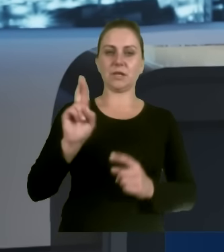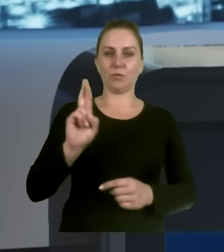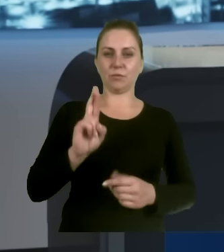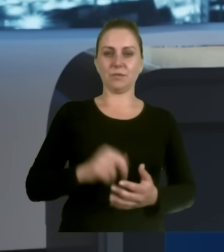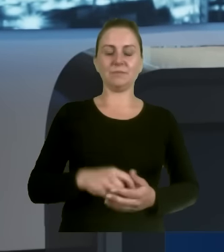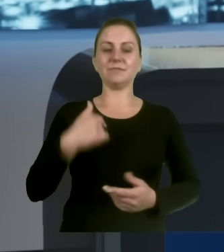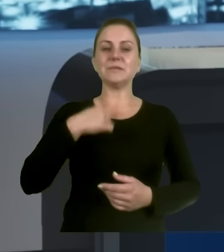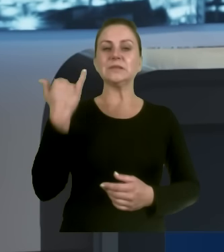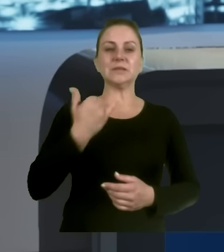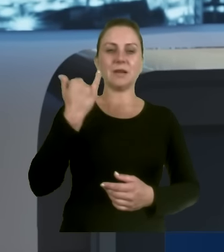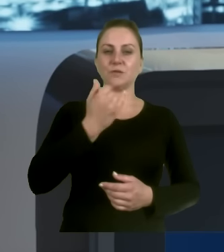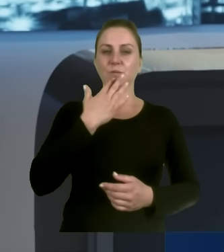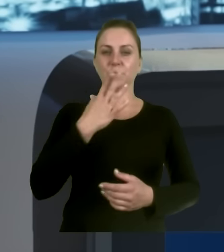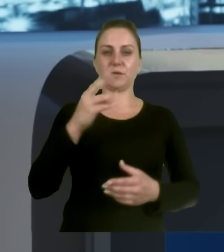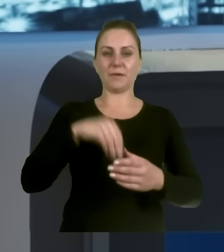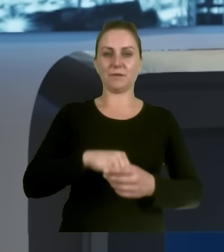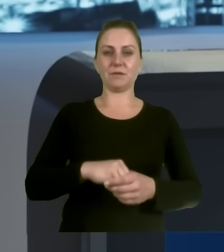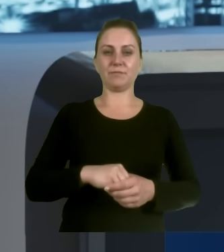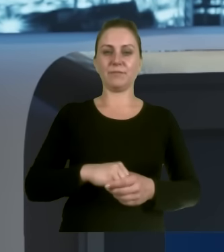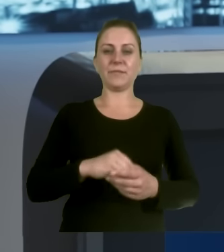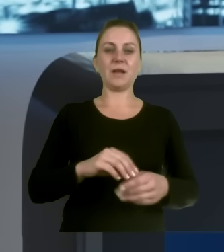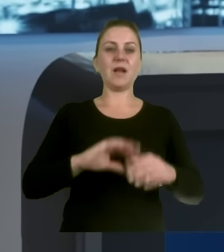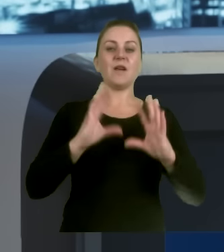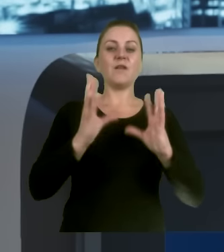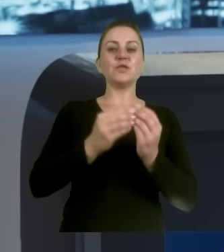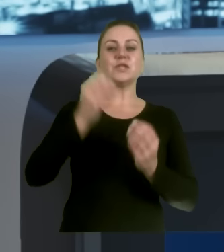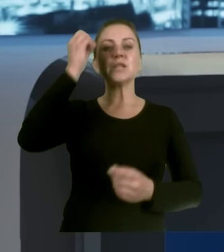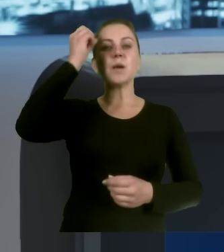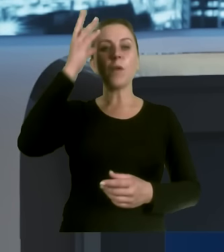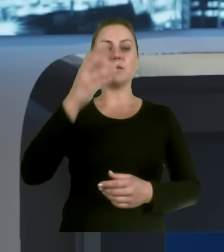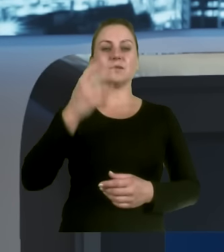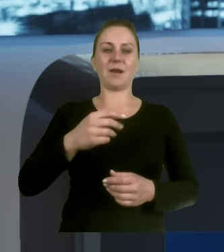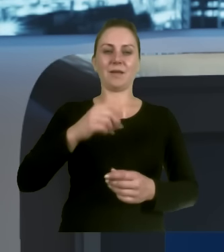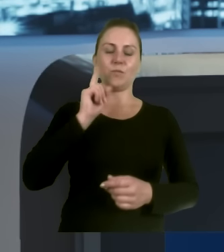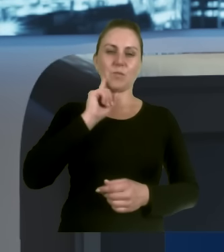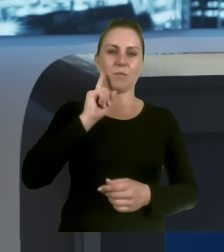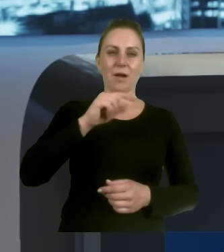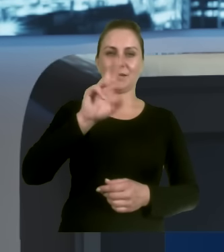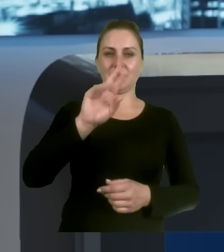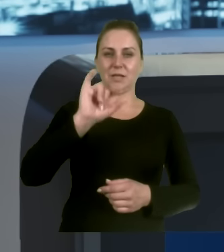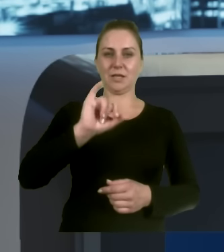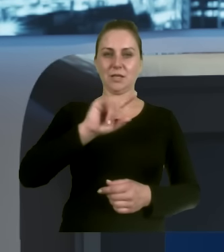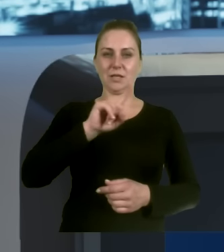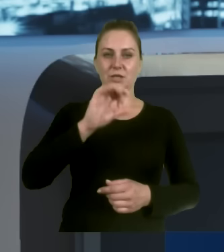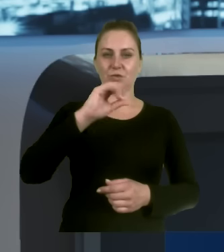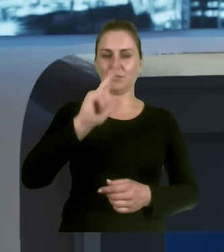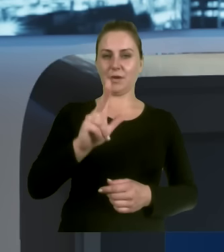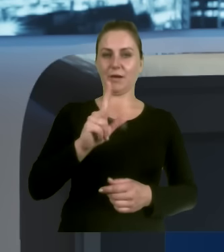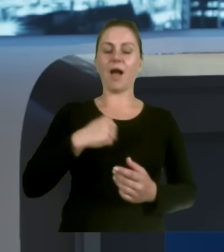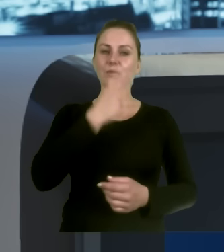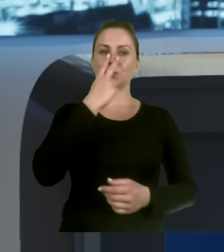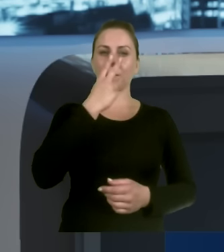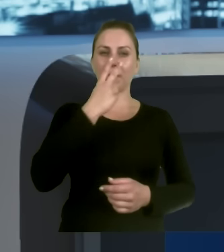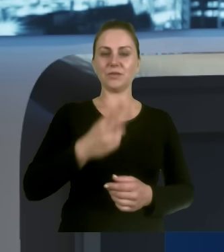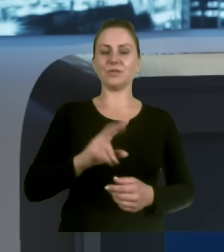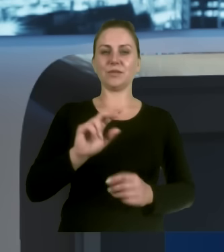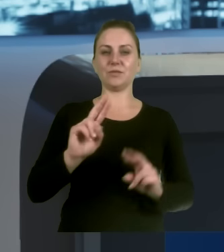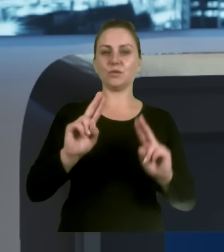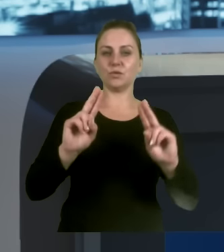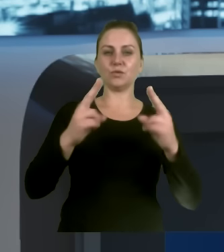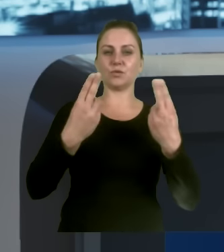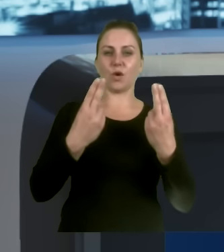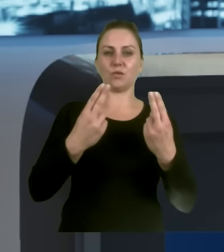mówiłam, że wszystkie ryśki to mądre i fajne chłopaki. A popatrzcie państwo, od kogo dostał